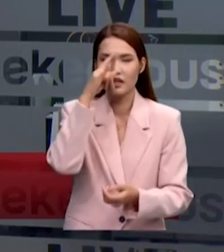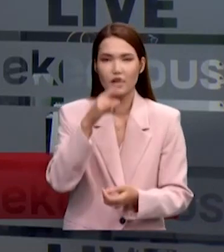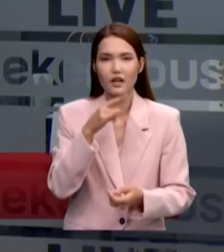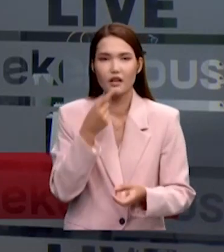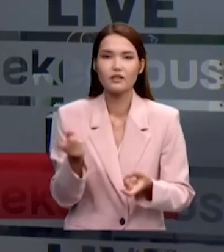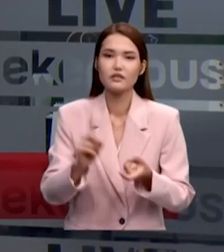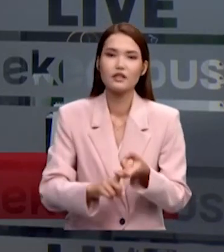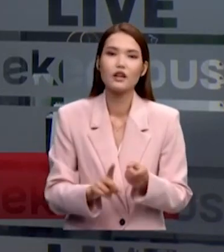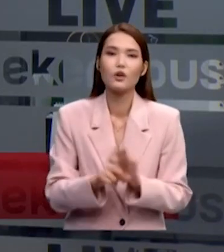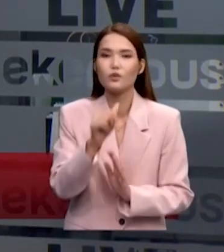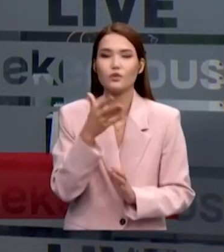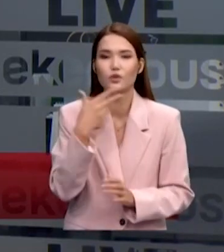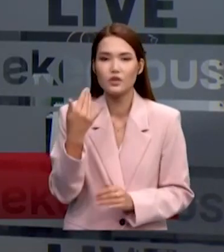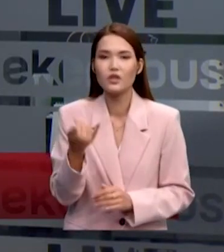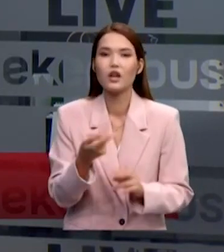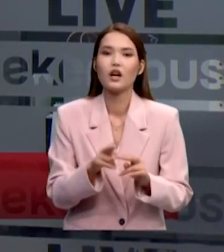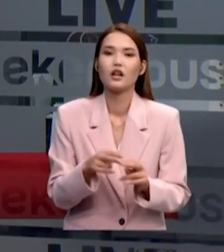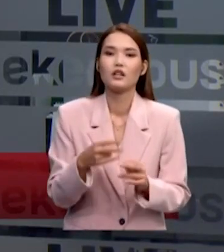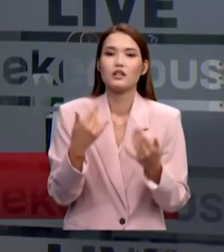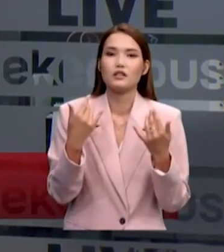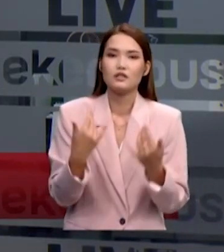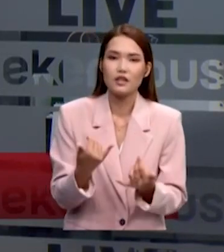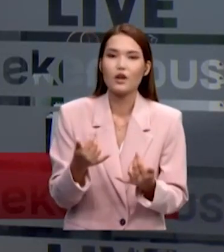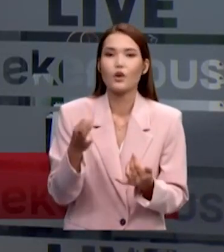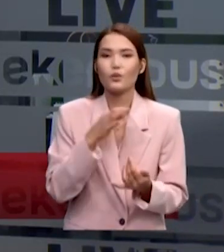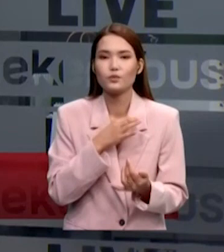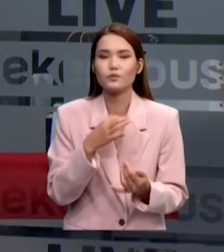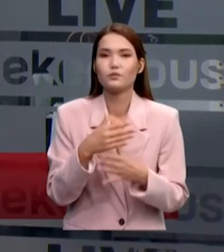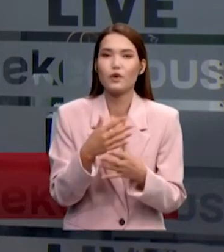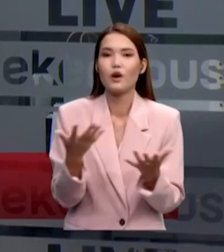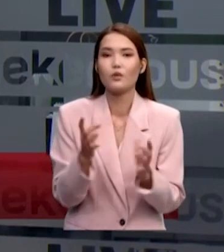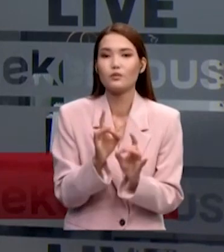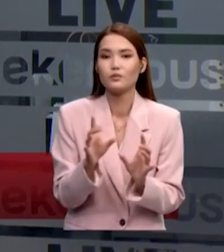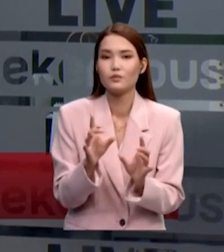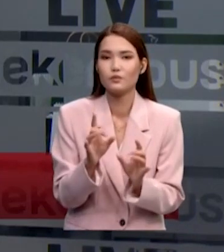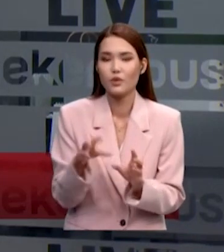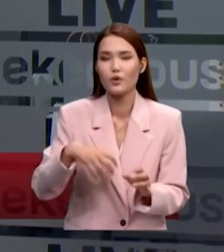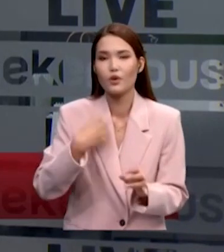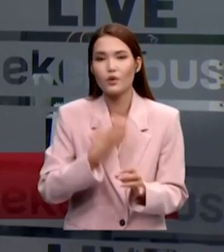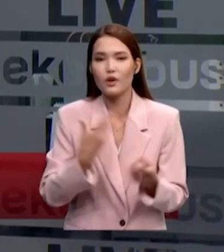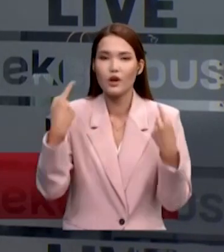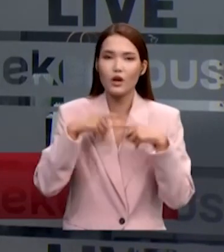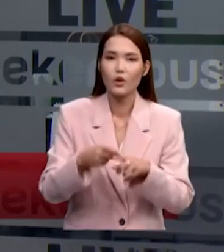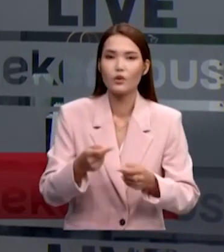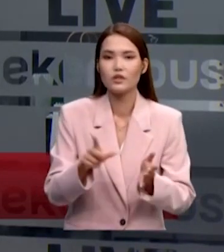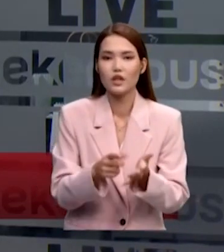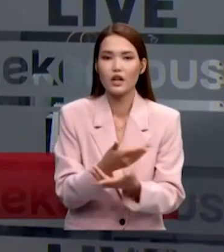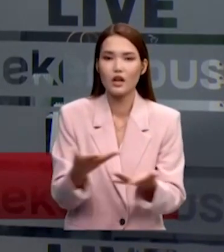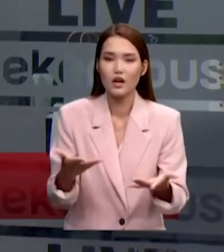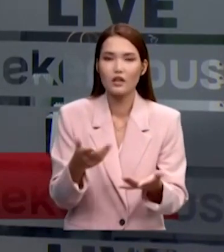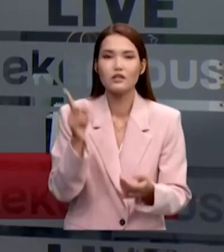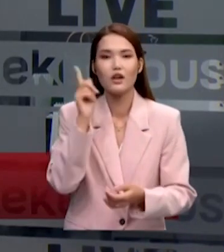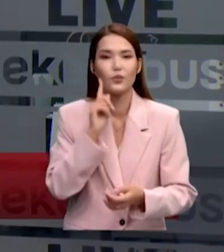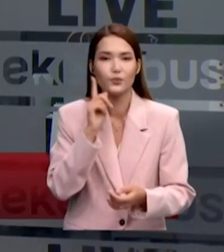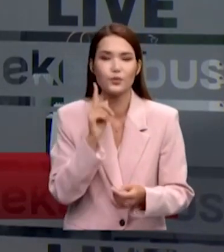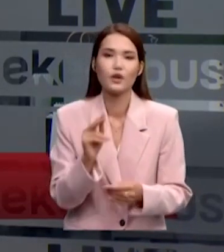не скрывает. Экспорт сырья сейчас для нас особенно важен. Ну, к примеру, у животноводов пока нет